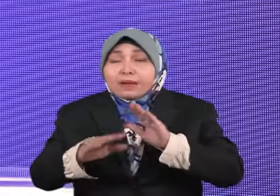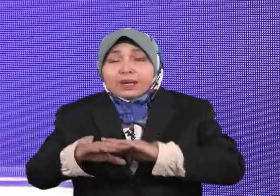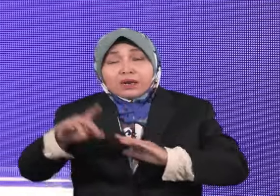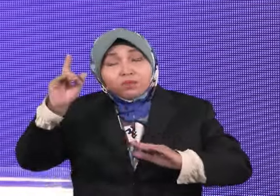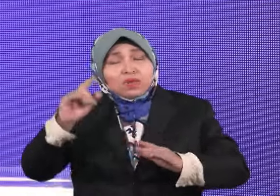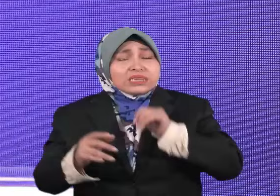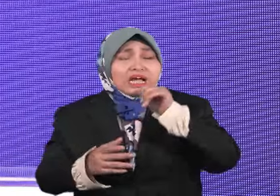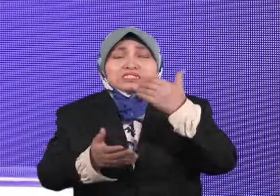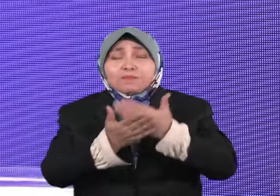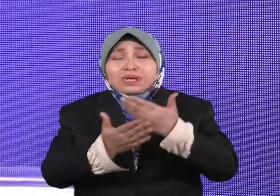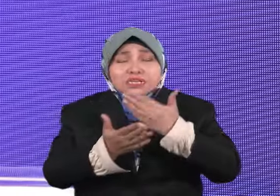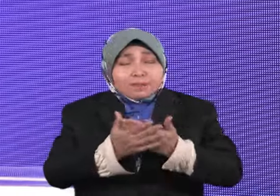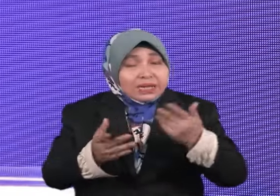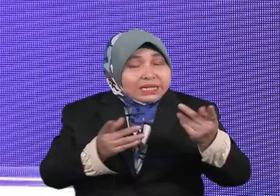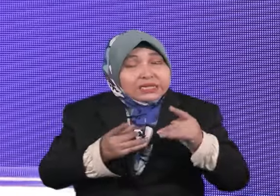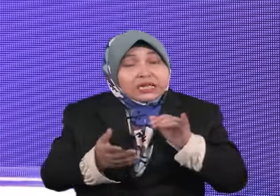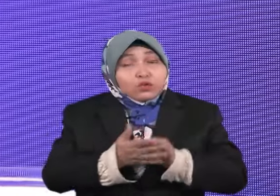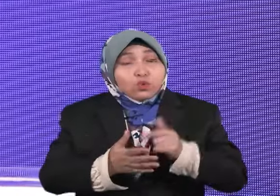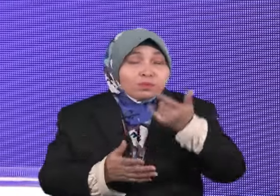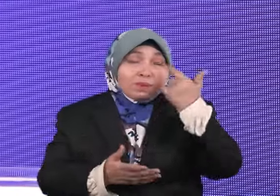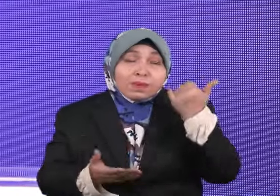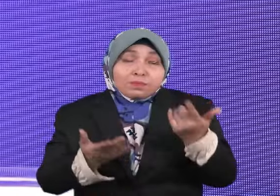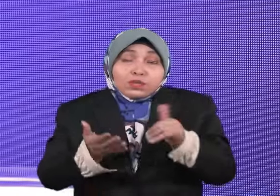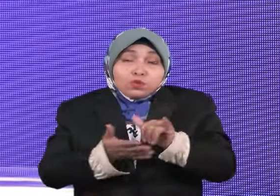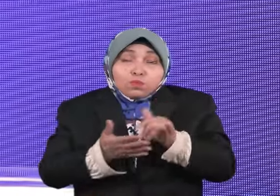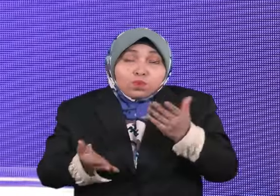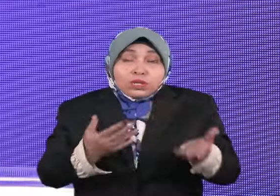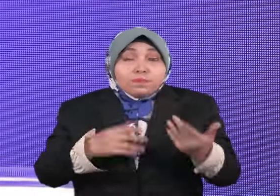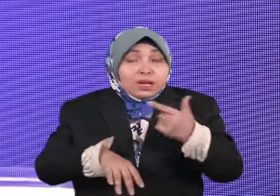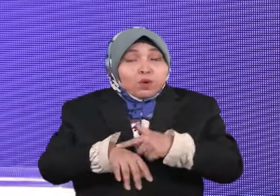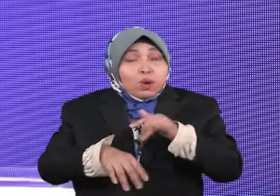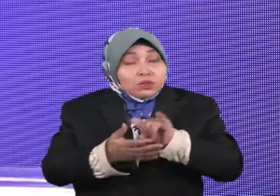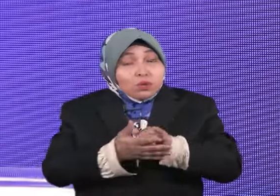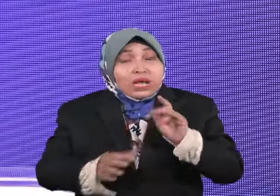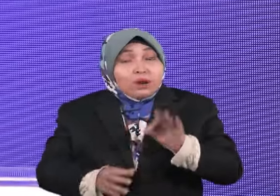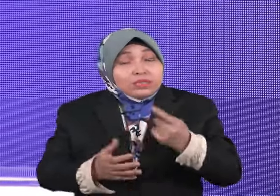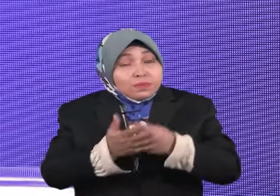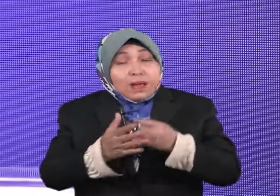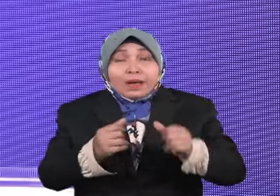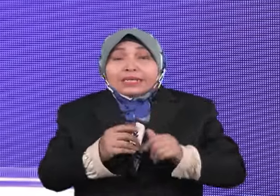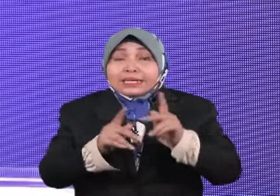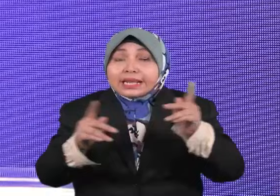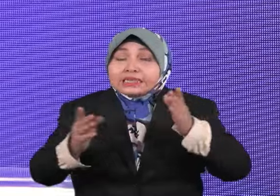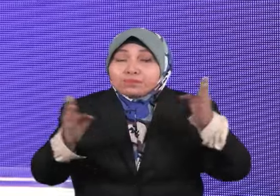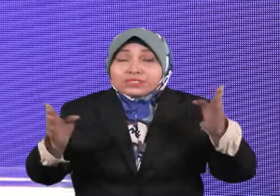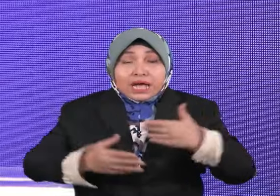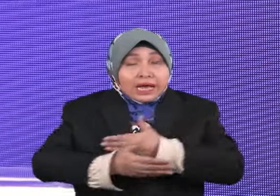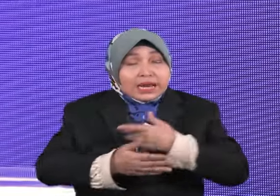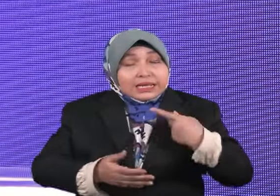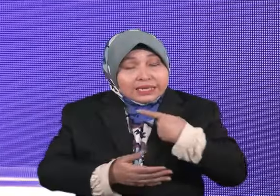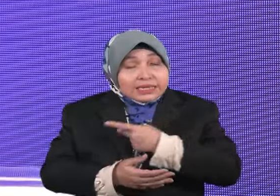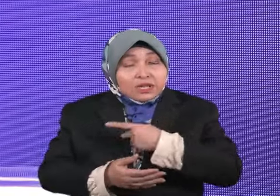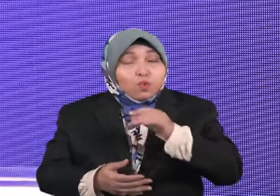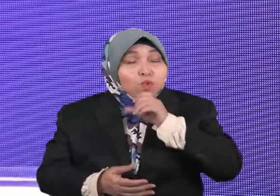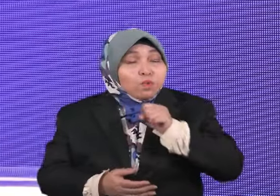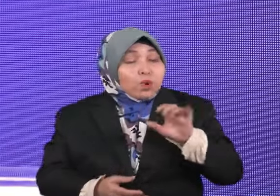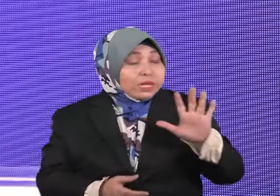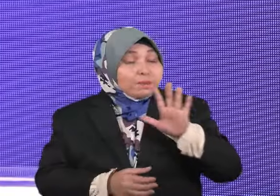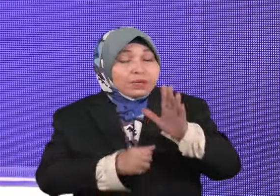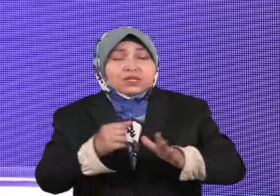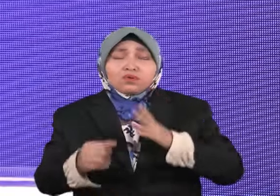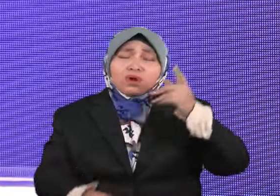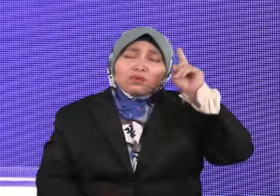sampai-sampai kereta tersebut kerana itu mungkin lebih baik pada masa tersebut. Pasal kalau tiba-tiba dapat kereta besar, anak kita kan, anak kita umur 5 tahun minta, ya